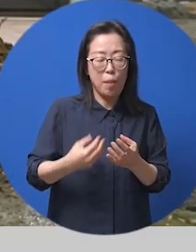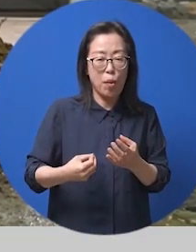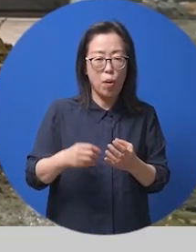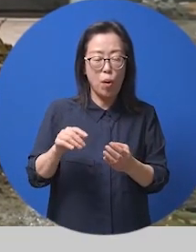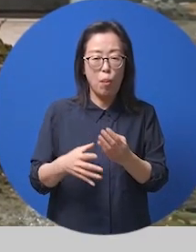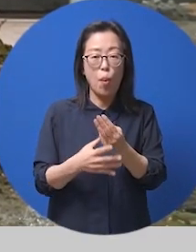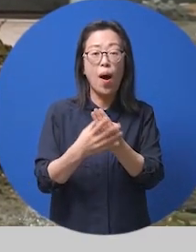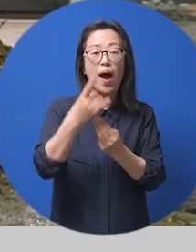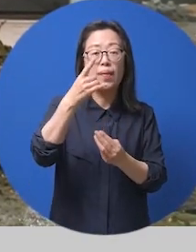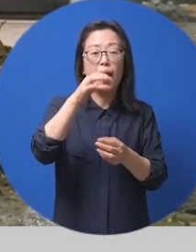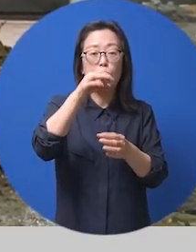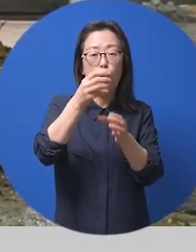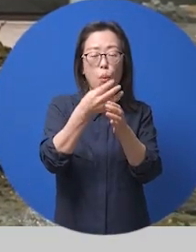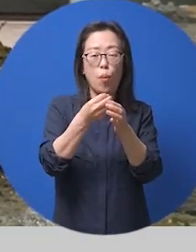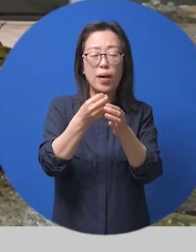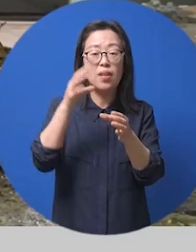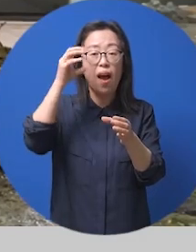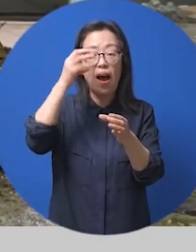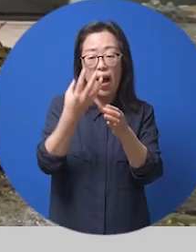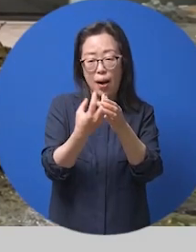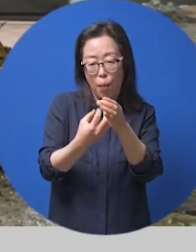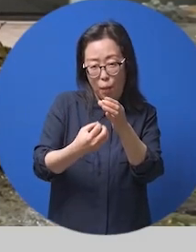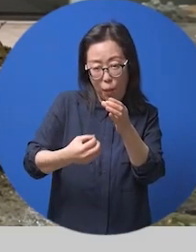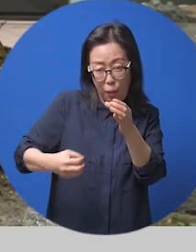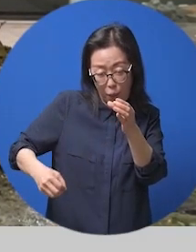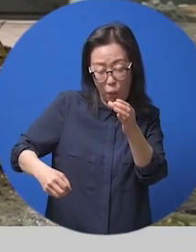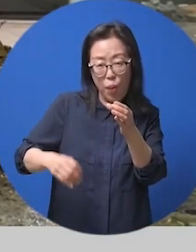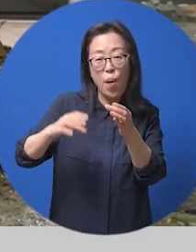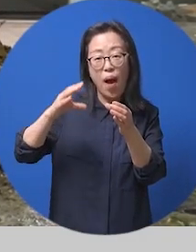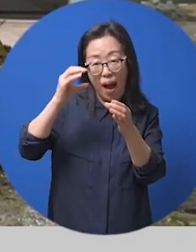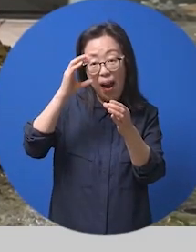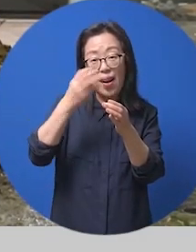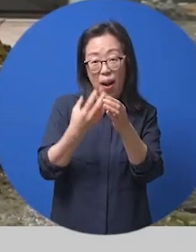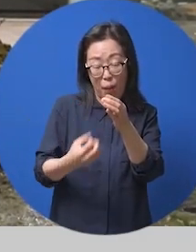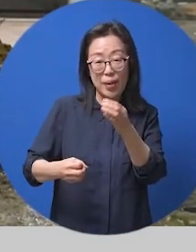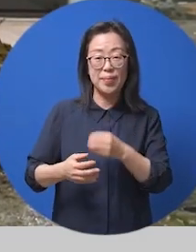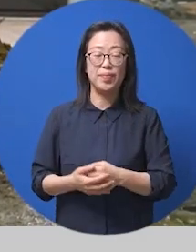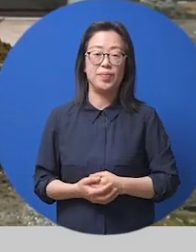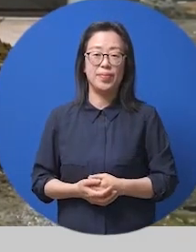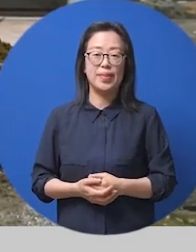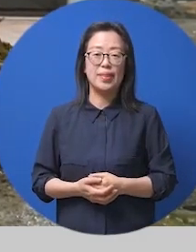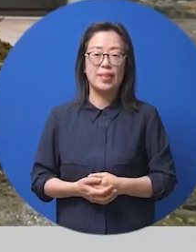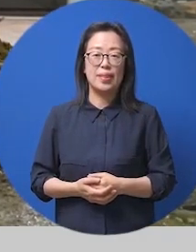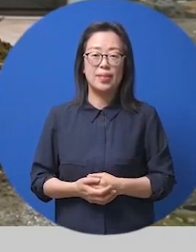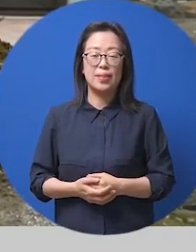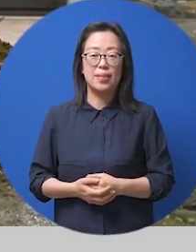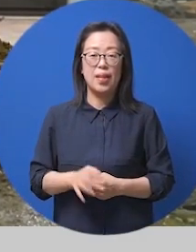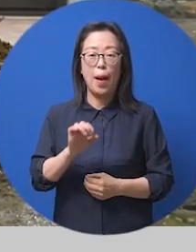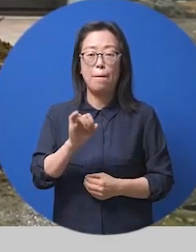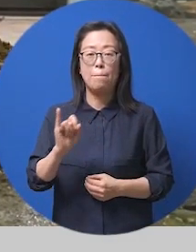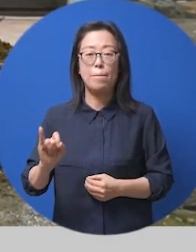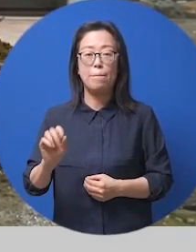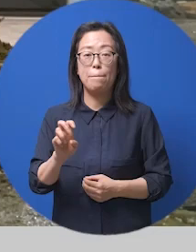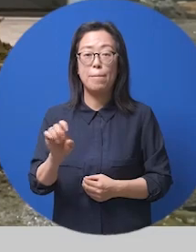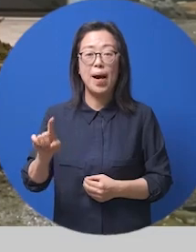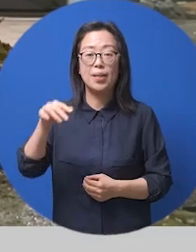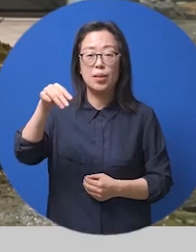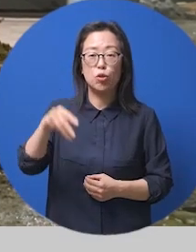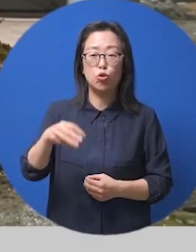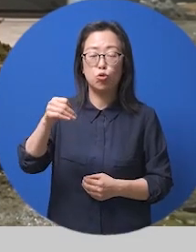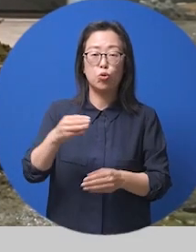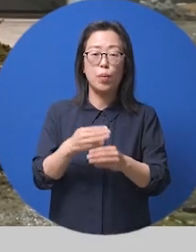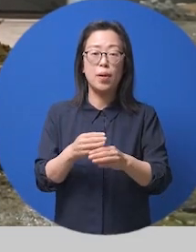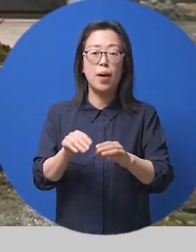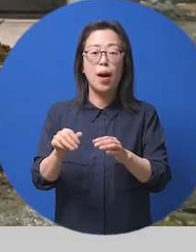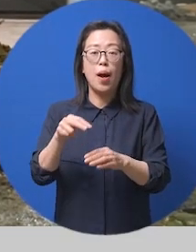생식을 모두 담당하는 하나의 관인 총배설관을 통해서 배출됩니다. 대표적인 파충류로는 도마뱀,